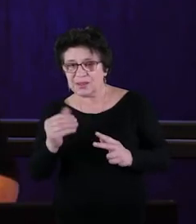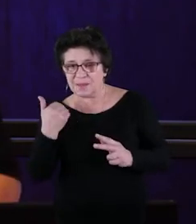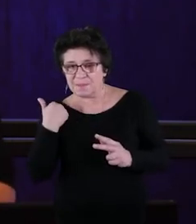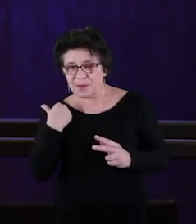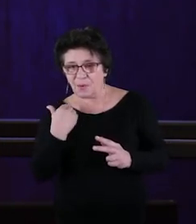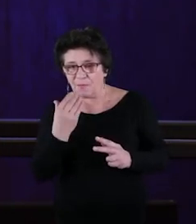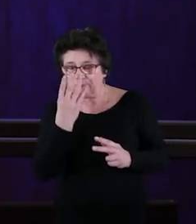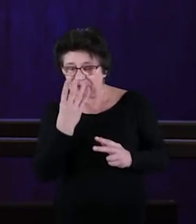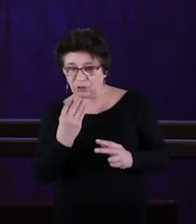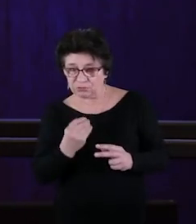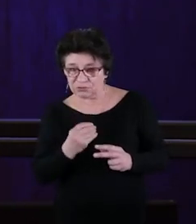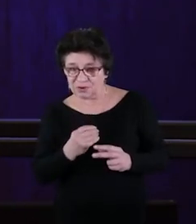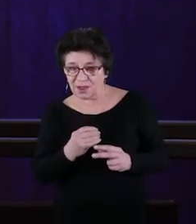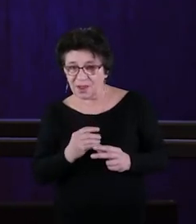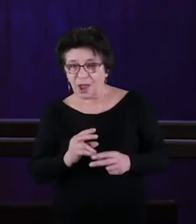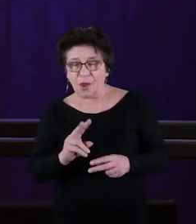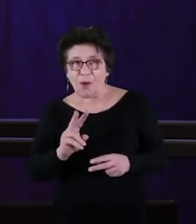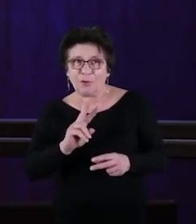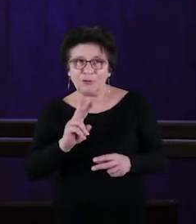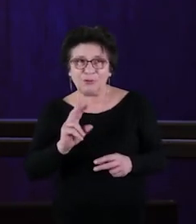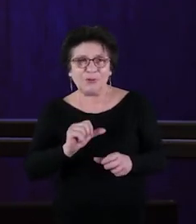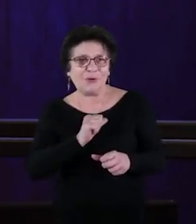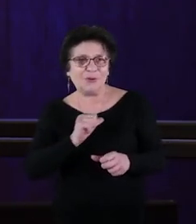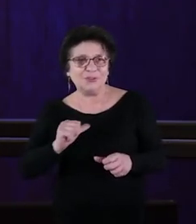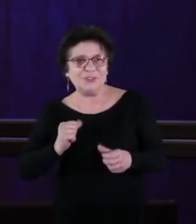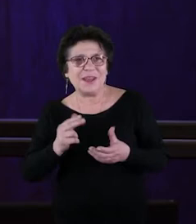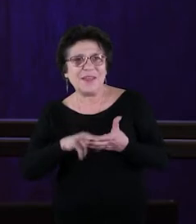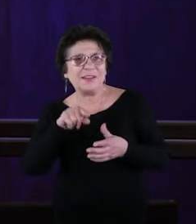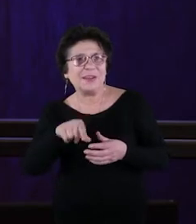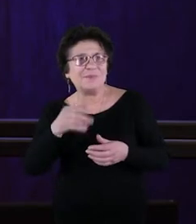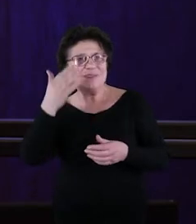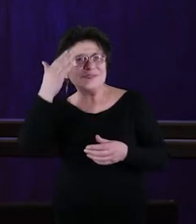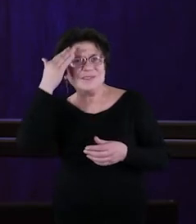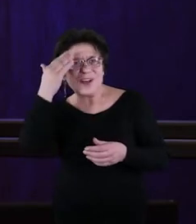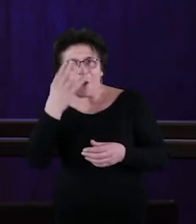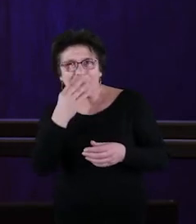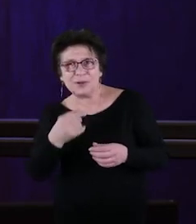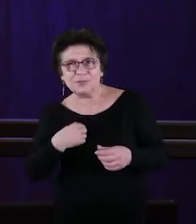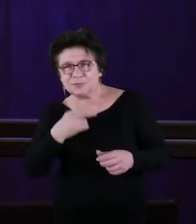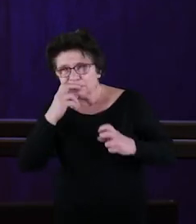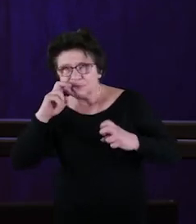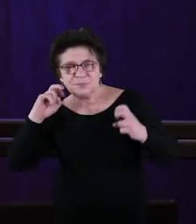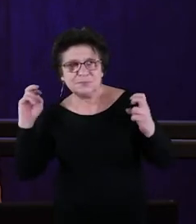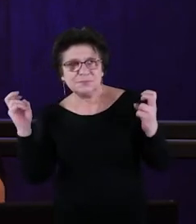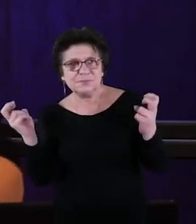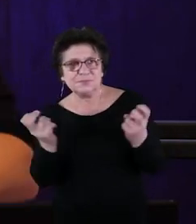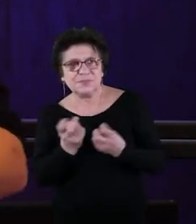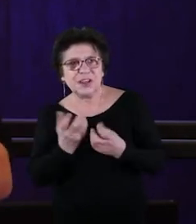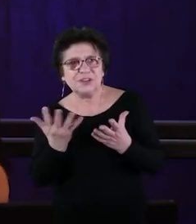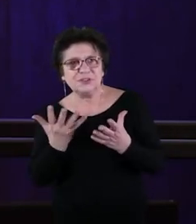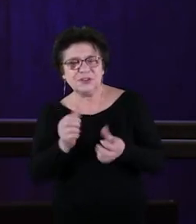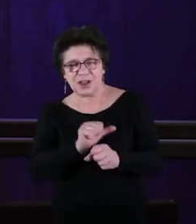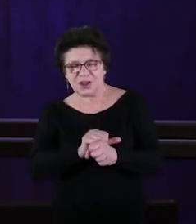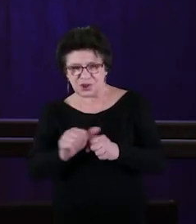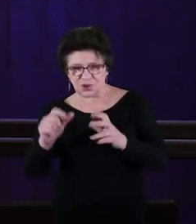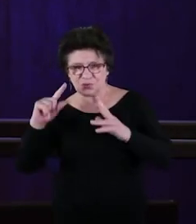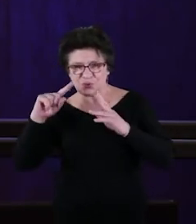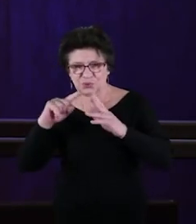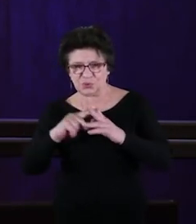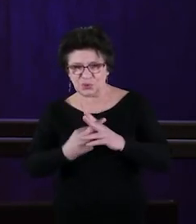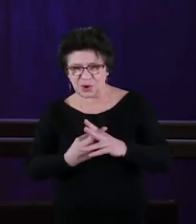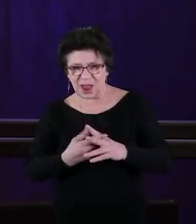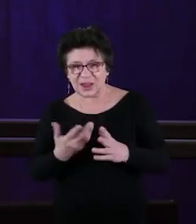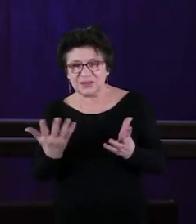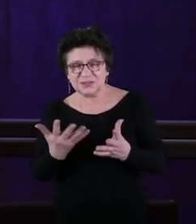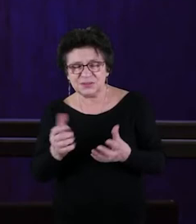konserwatorów zabytków więc oni tego bardzo intensywnie szukali jak to zostało naprawione gdzie to jest gdzie jest te